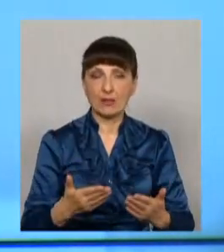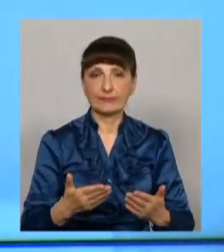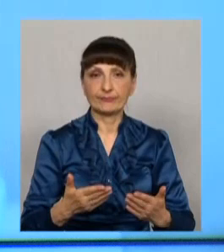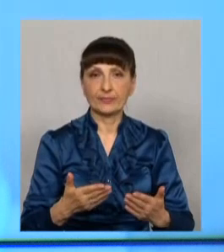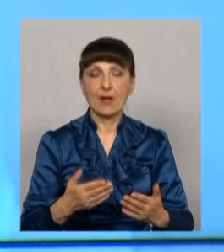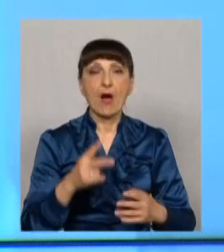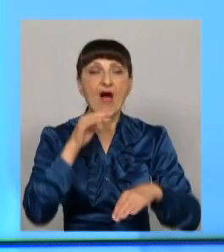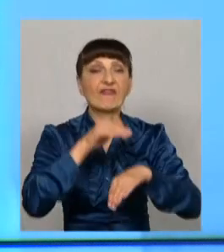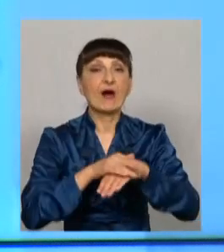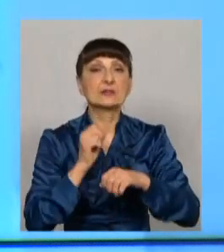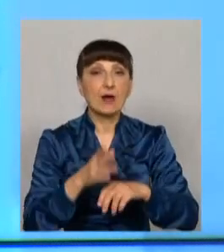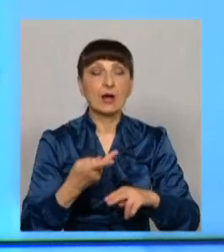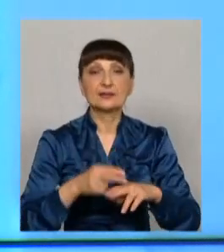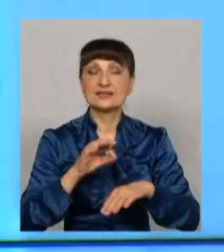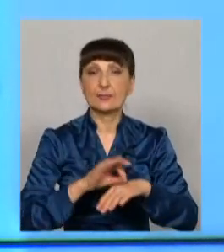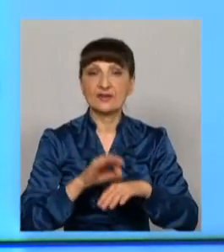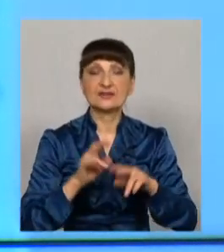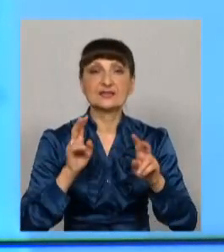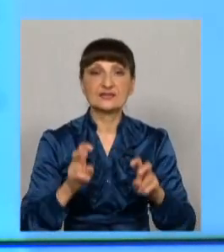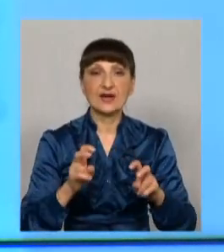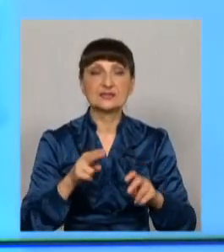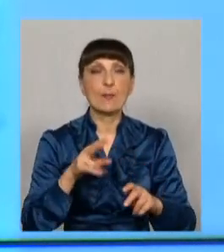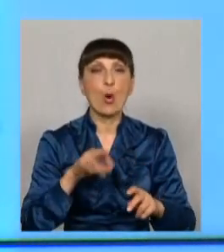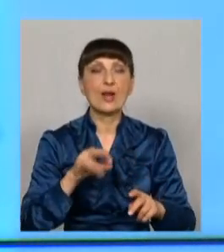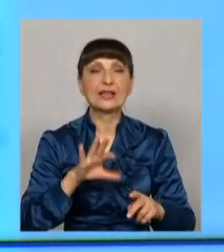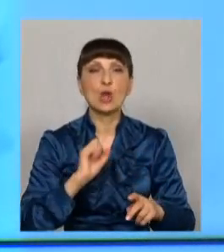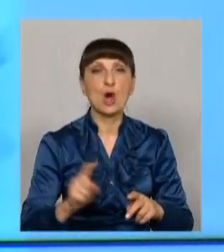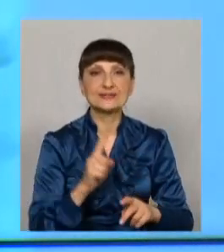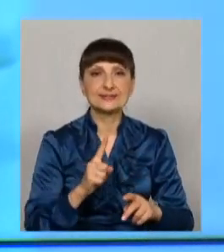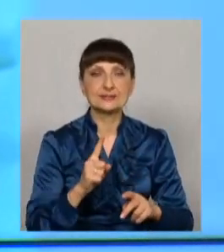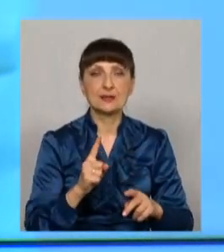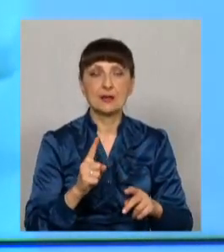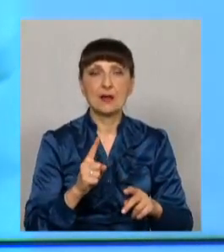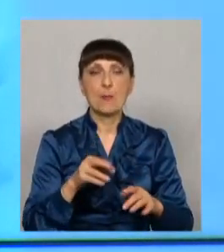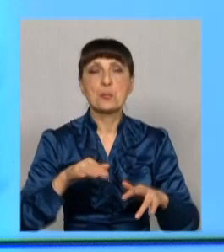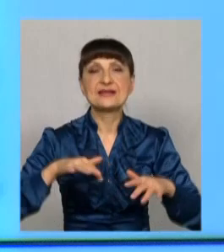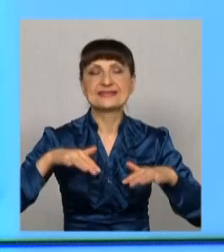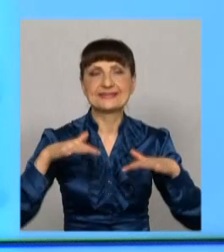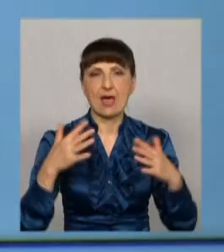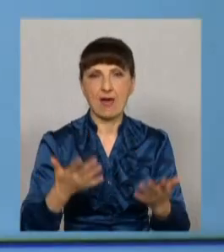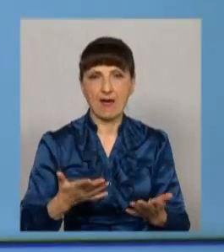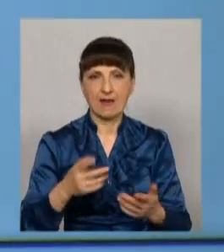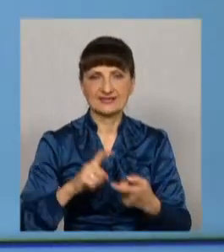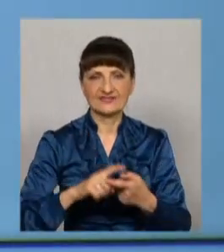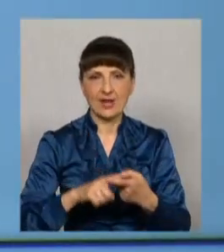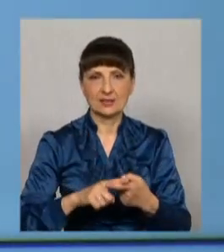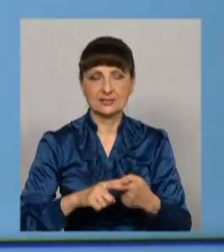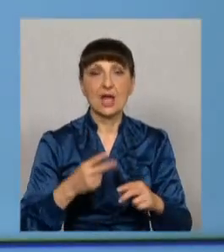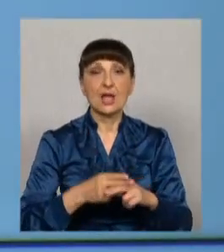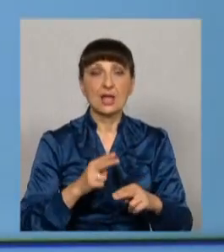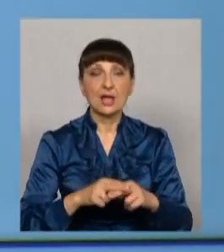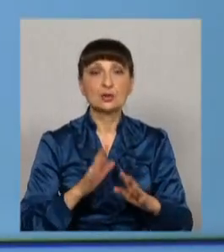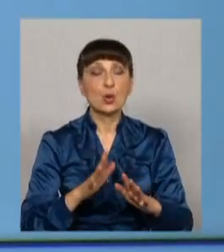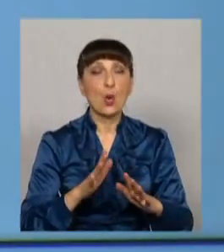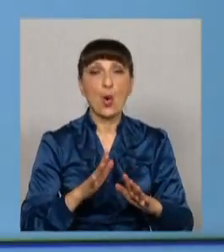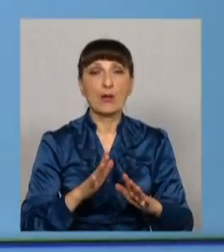Клинически проявляется, это заболевание называется полинос. Полинос от слова полен, пыльца. И это сезонное заболевание, оно